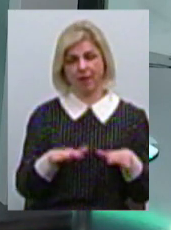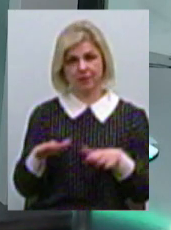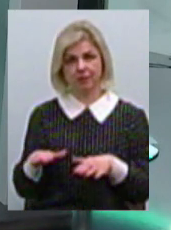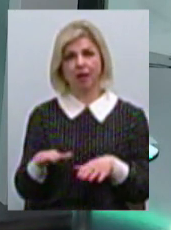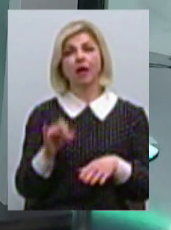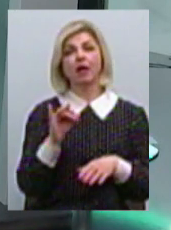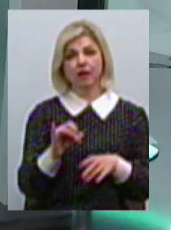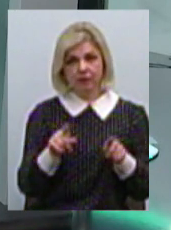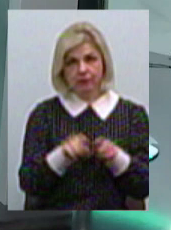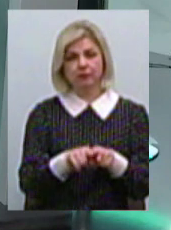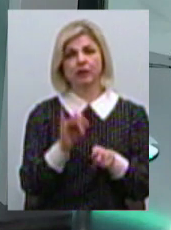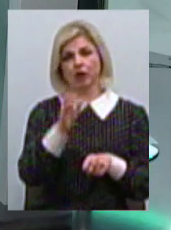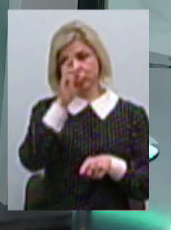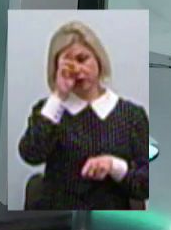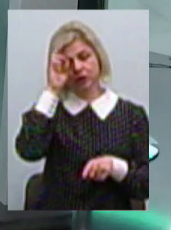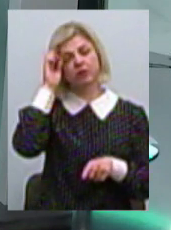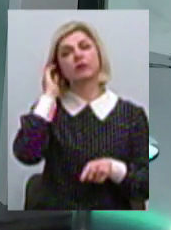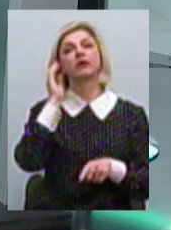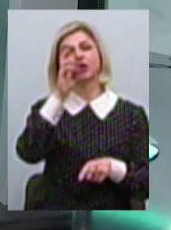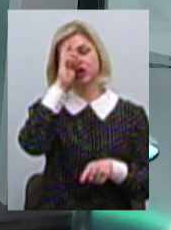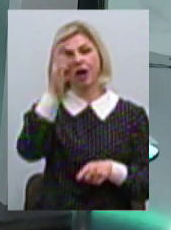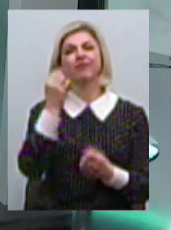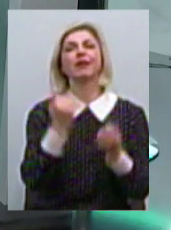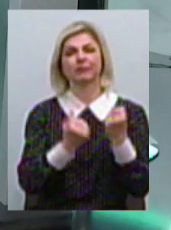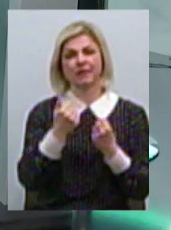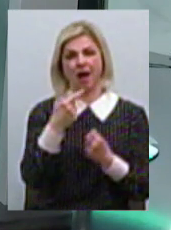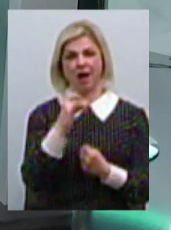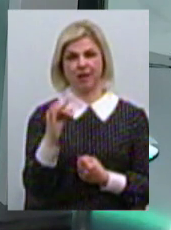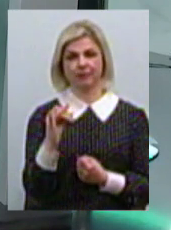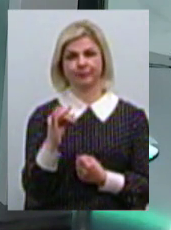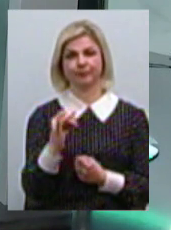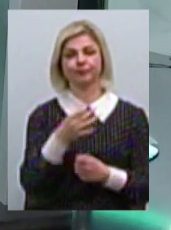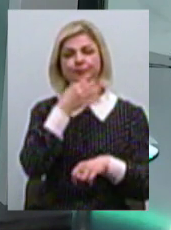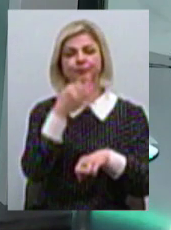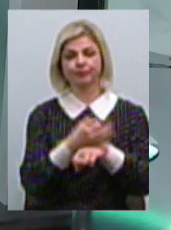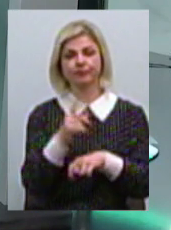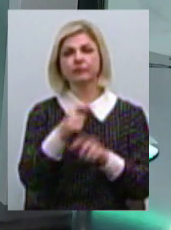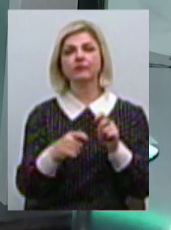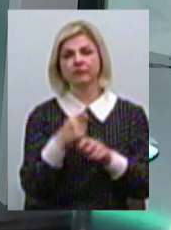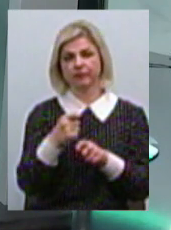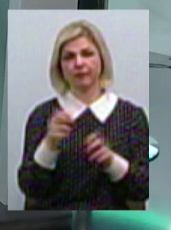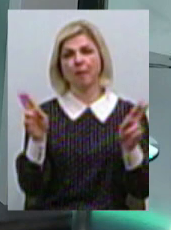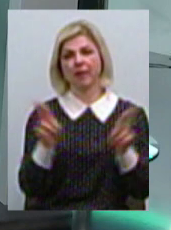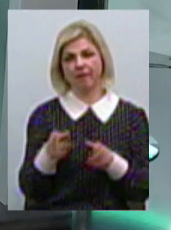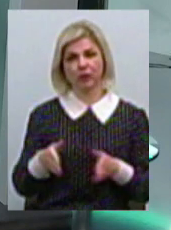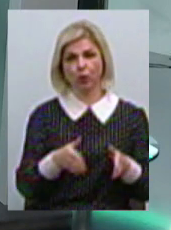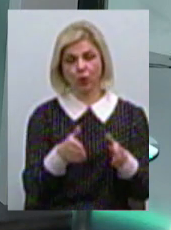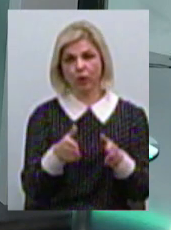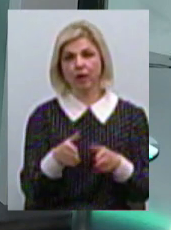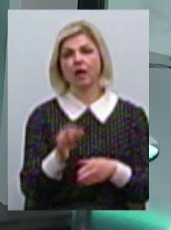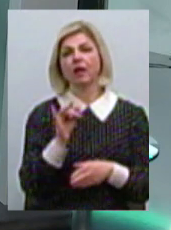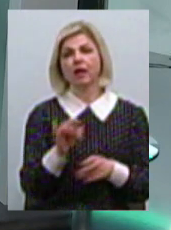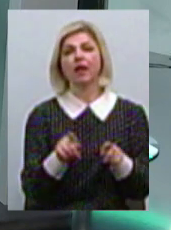і державної автоінспекції, які притягували до відповідальності за порушення правил дорожнього руху. І також